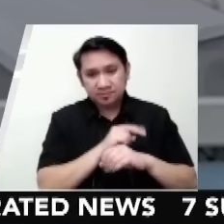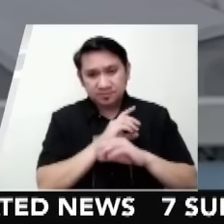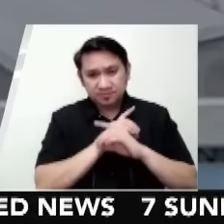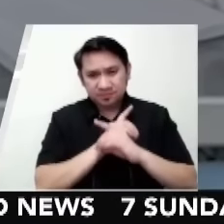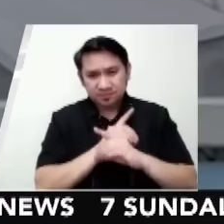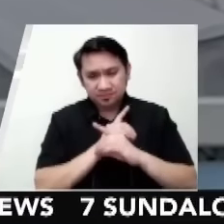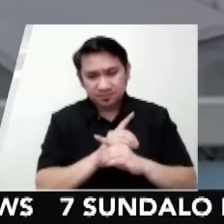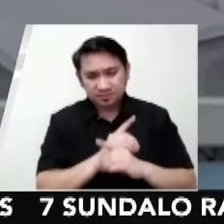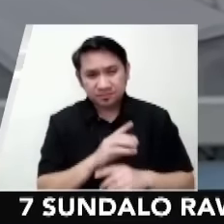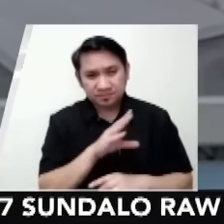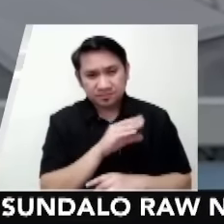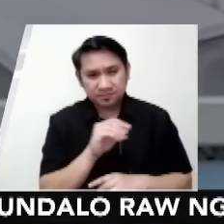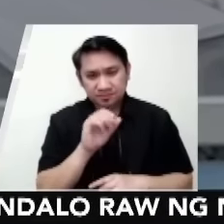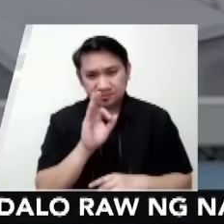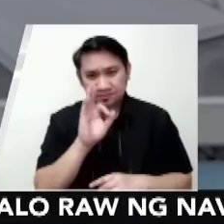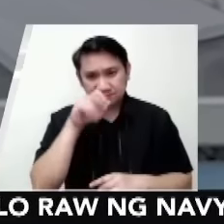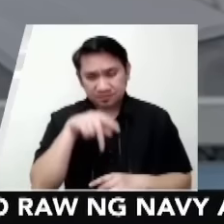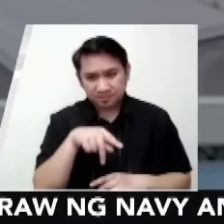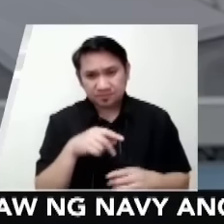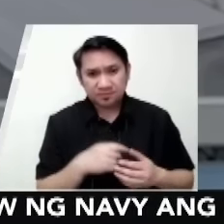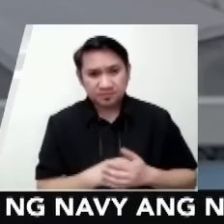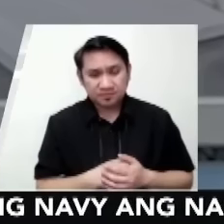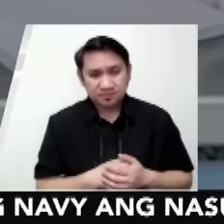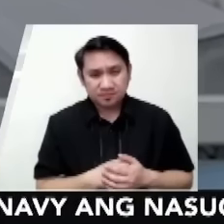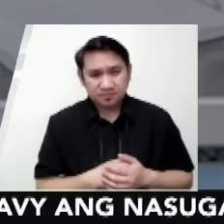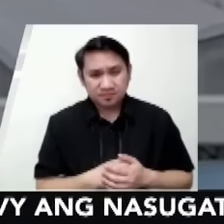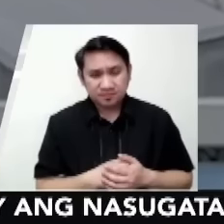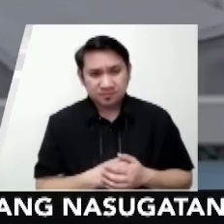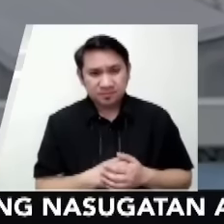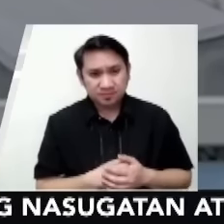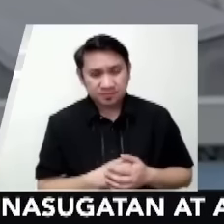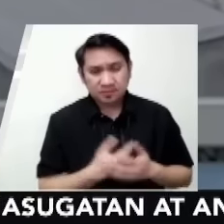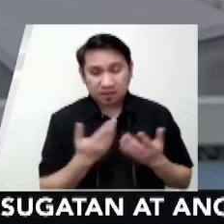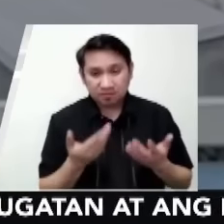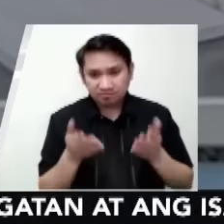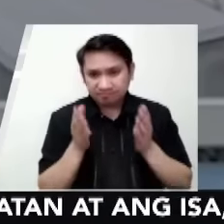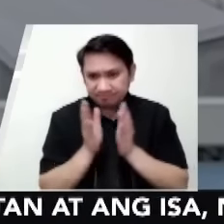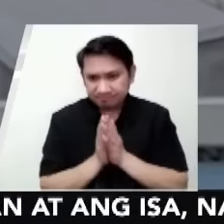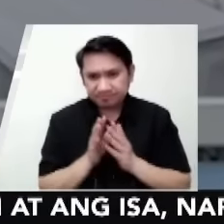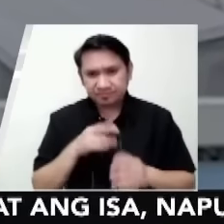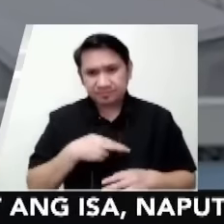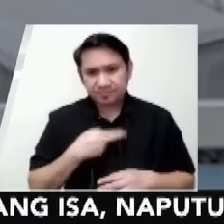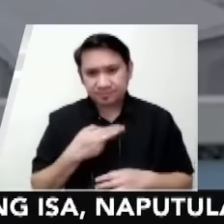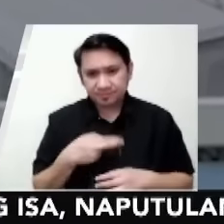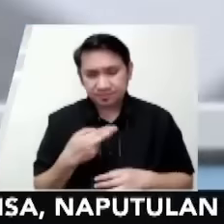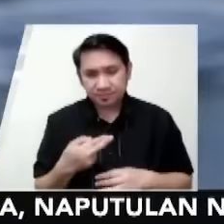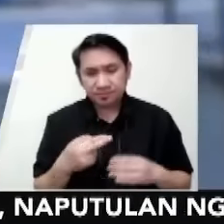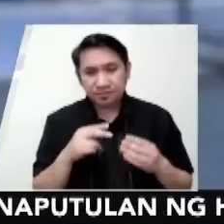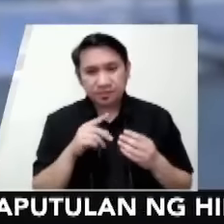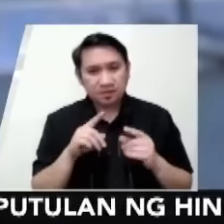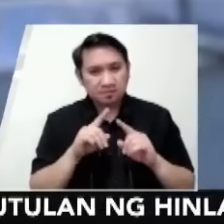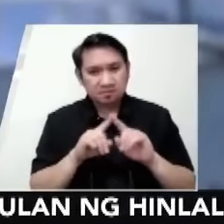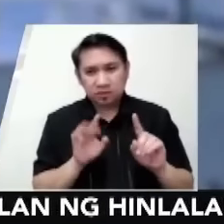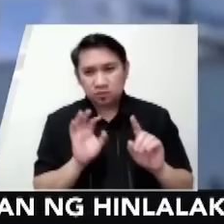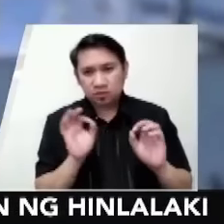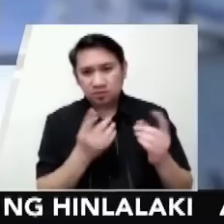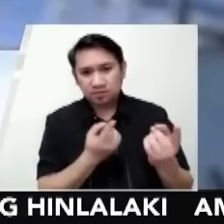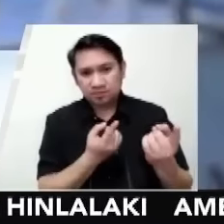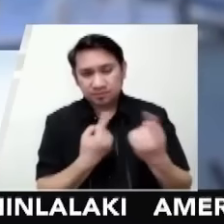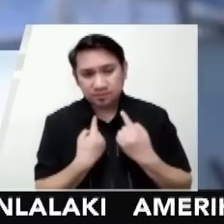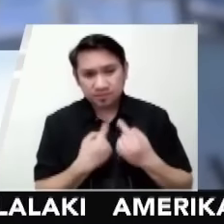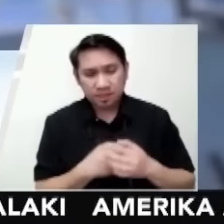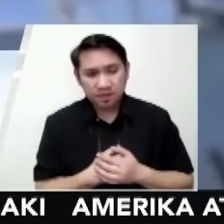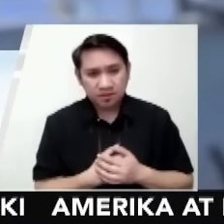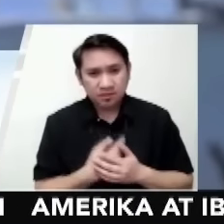Forces ang mga impormasyong hawak ng GMA Integrated News para humingi ng reaksyon, pero wala pa silang tugon hanggang ngayon. Sa mga larawang